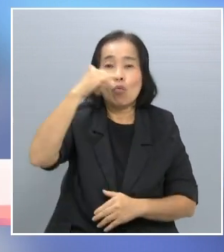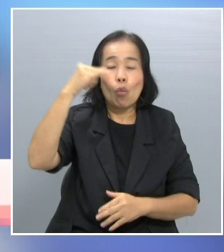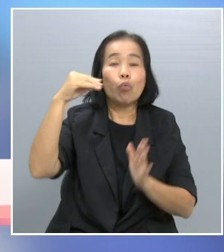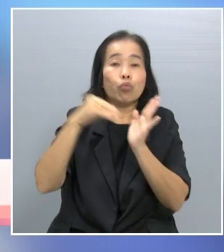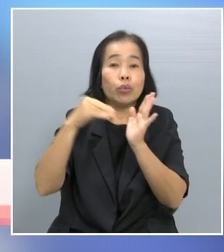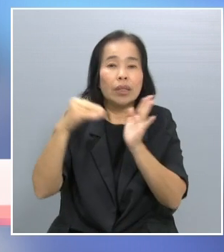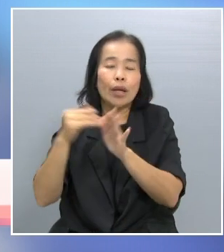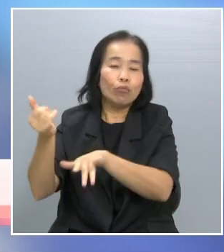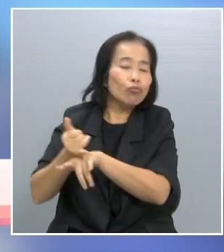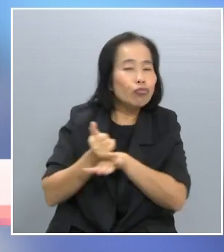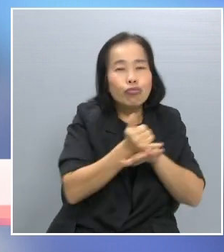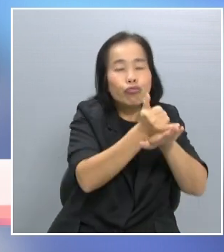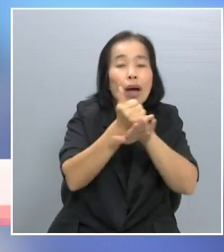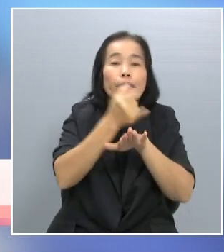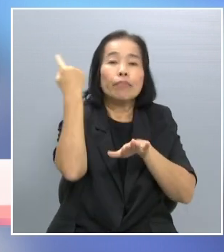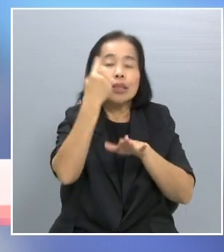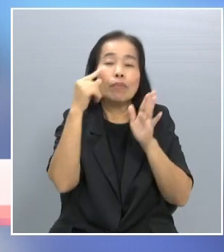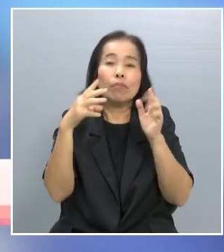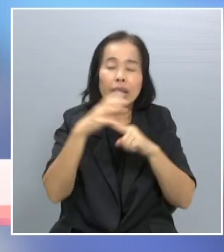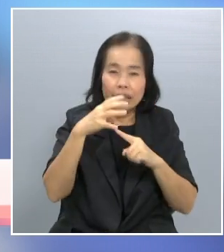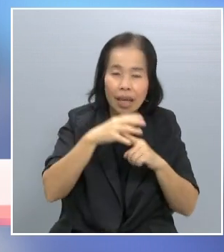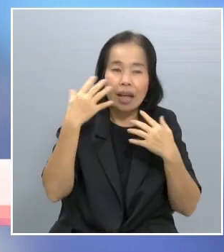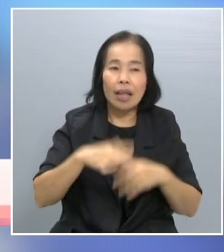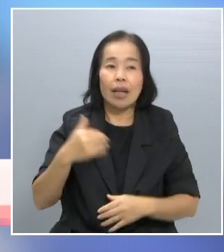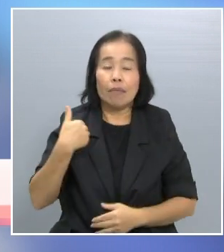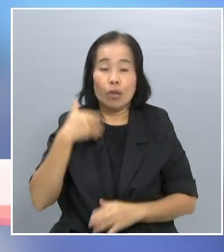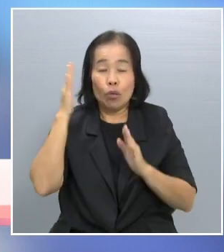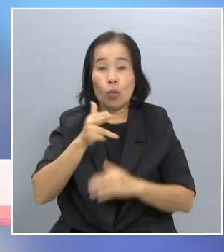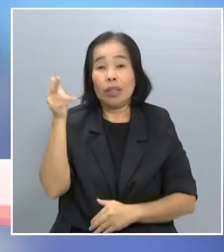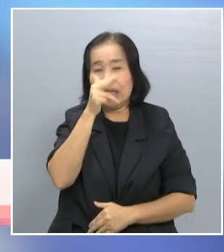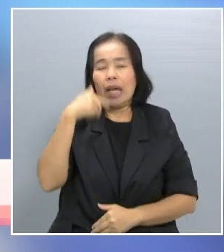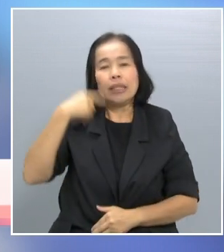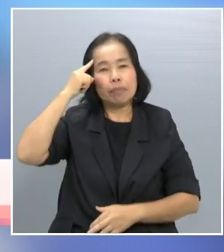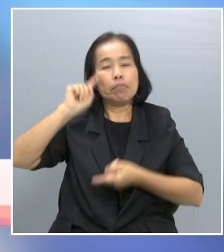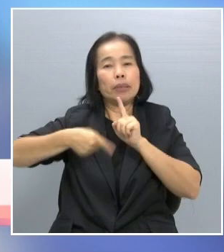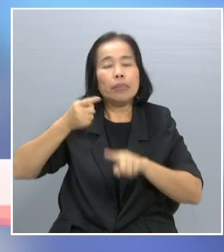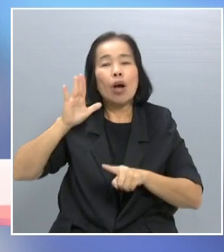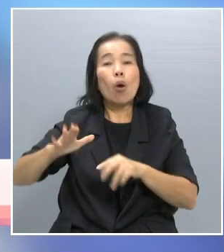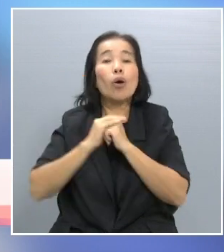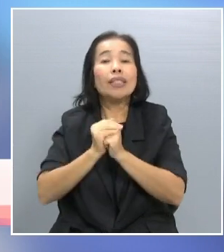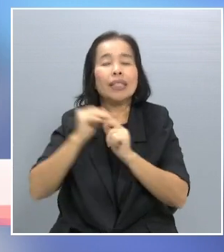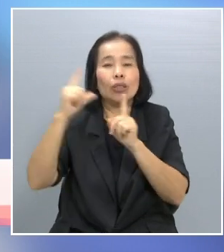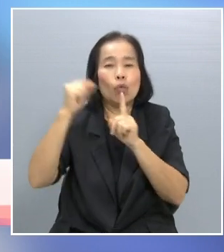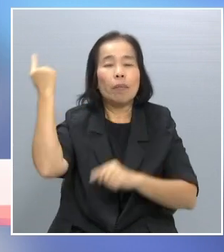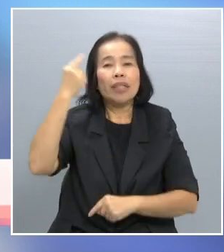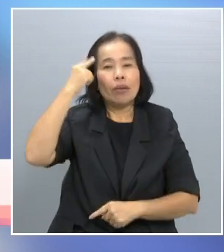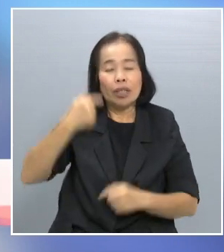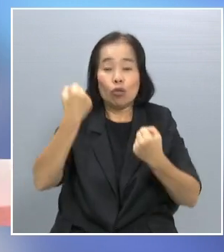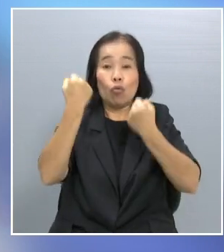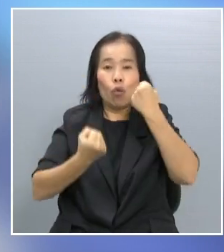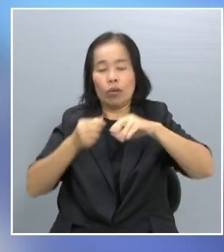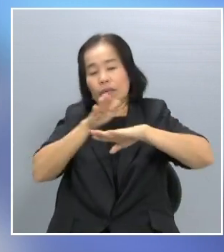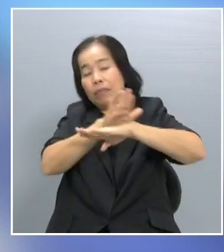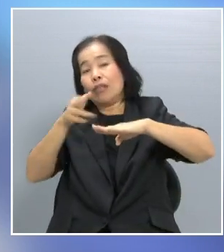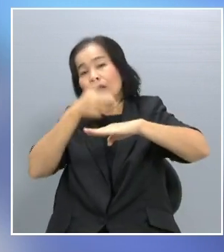นี่นะจากคลิปนี้ก็จะเห็นว่าผู้ถ่ายคลิปเนี่ยน่าจะเป็นเพื่อนนักท่องเที่ยวจีนรายนี้นะครับที่ถ่ายออกมาจากรถ โดยมีชาย